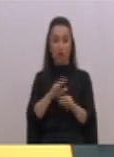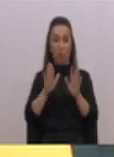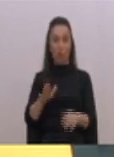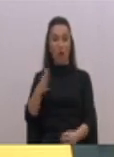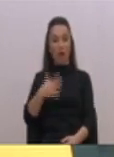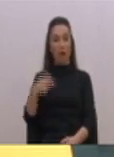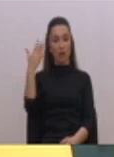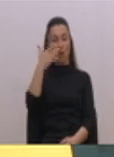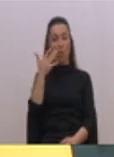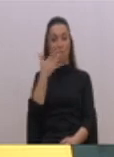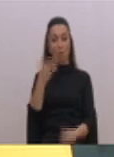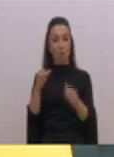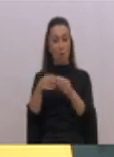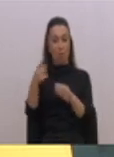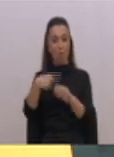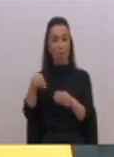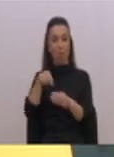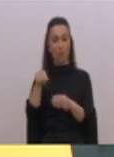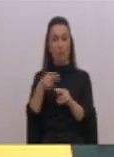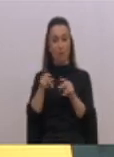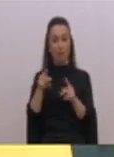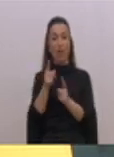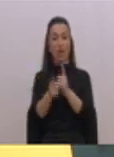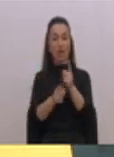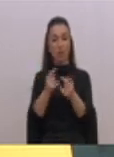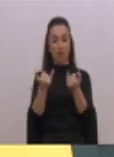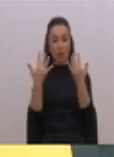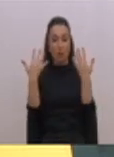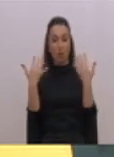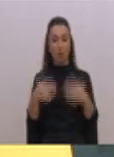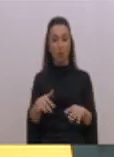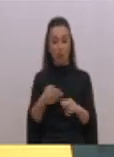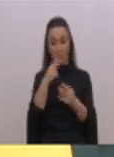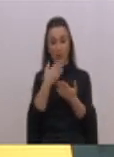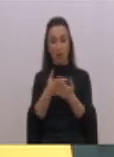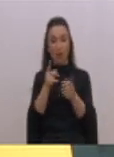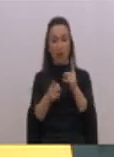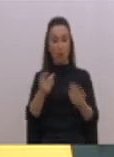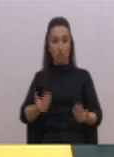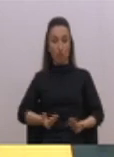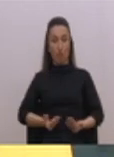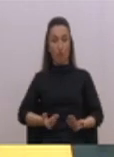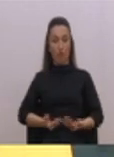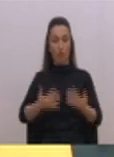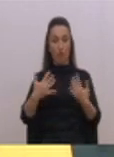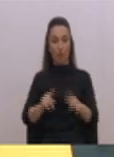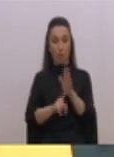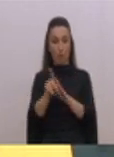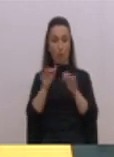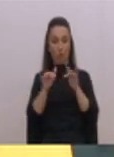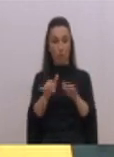ქართული ოცნების პოლიტიკურმა გუნდმა და ეს რეფორმები დღეს უკვე აგერ რეალურ ცხოვრებაში